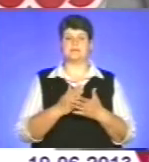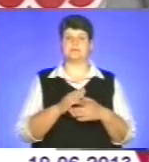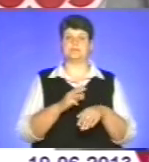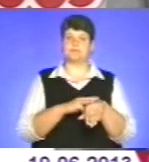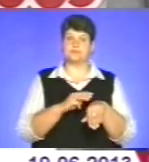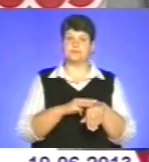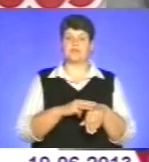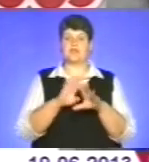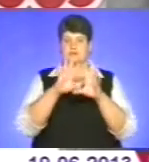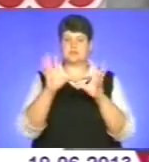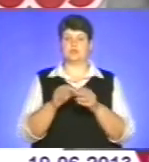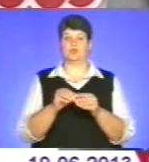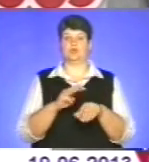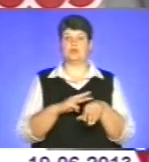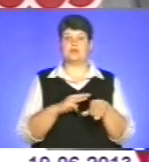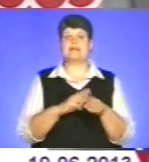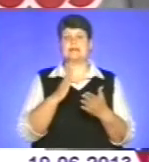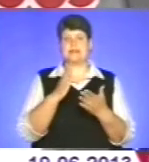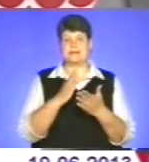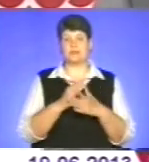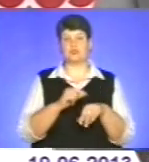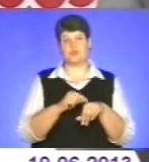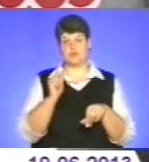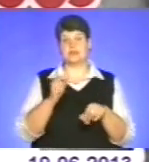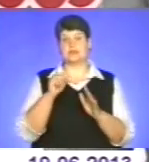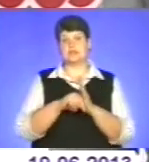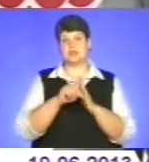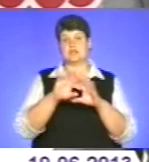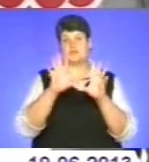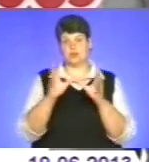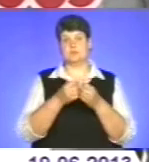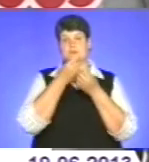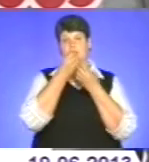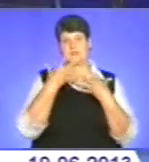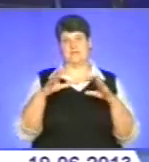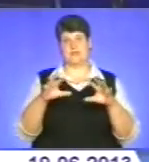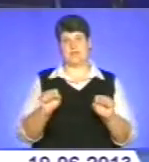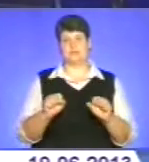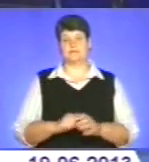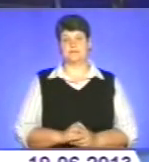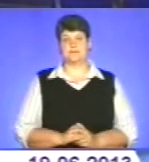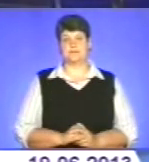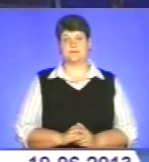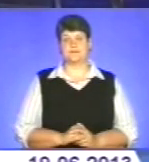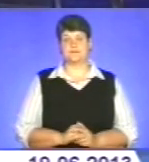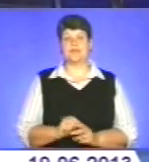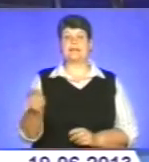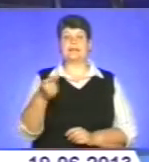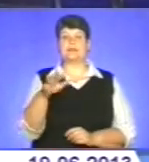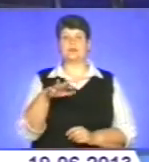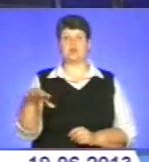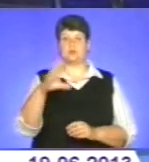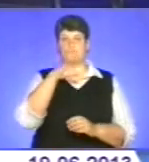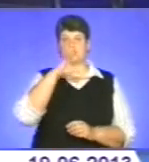в цілому міліції, і є, а якщо будуть відчувати так, то це в цілому і позитив влади. На Тернопільщині в ніч